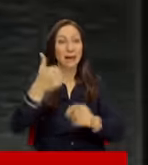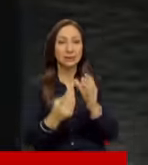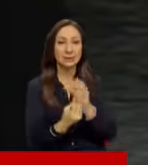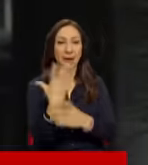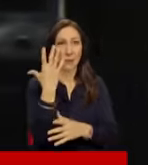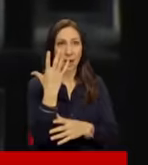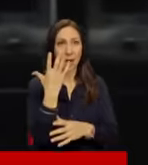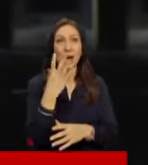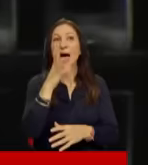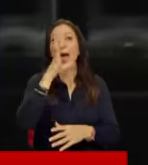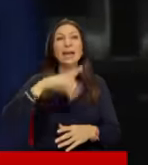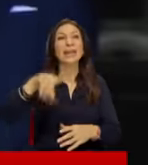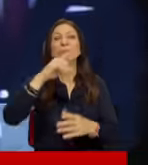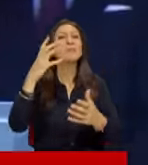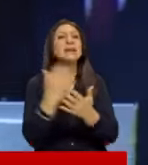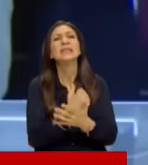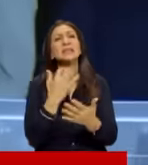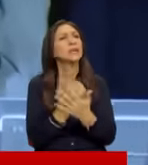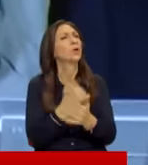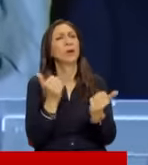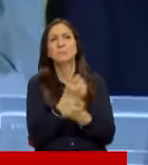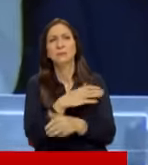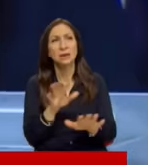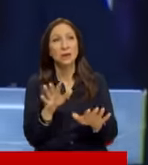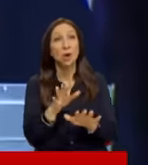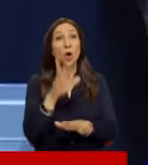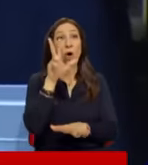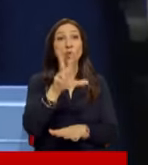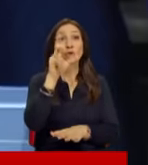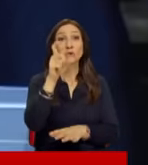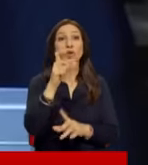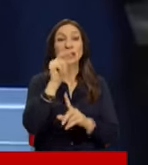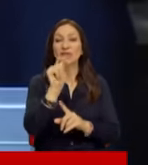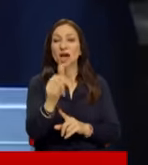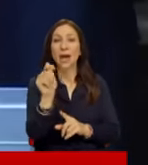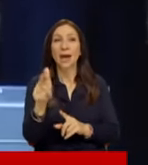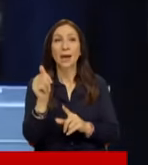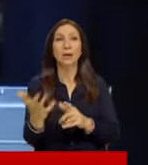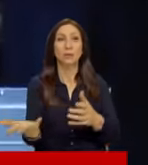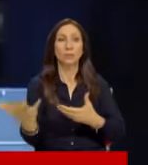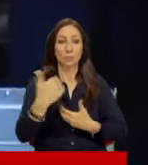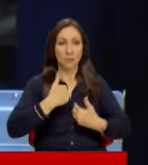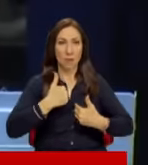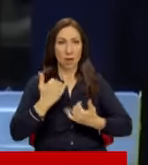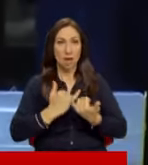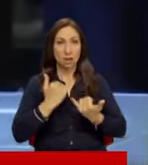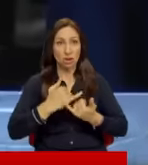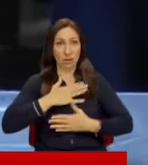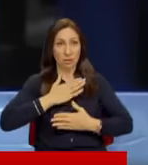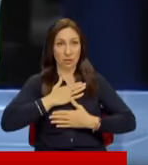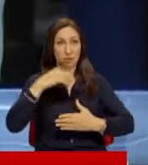sabah kim seçilirse seçilsin, 39'u da bu kardeşiniz